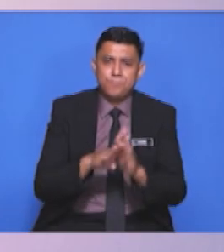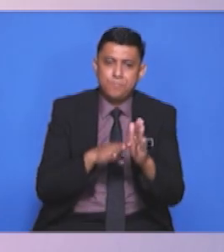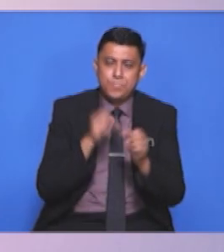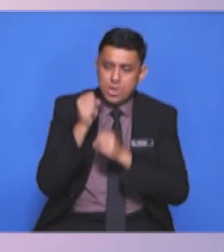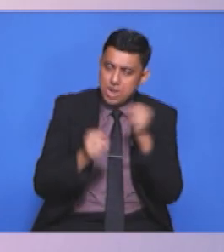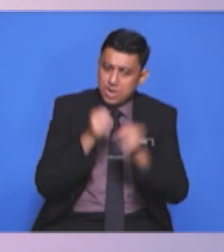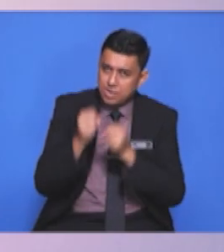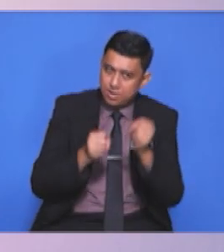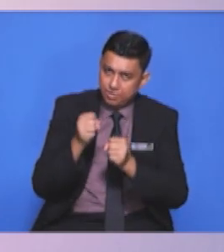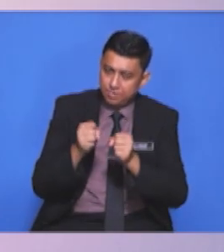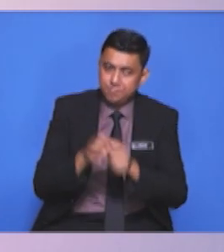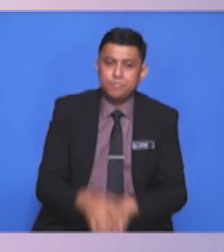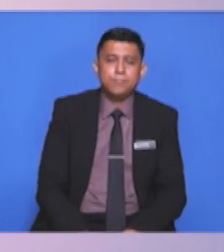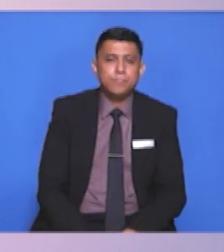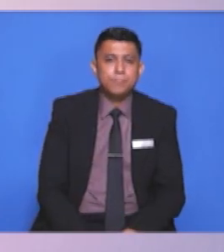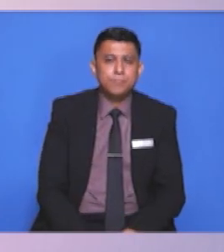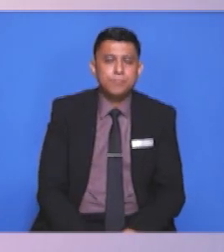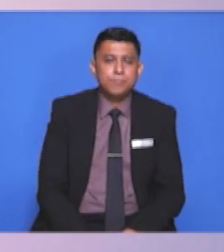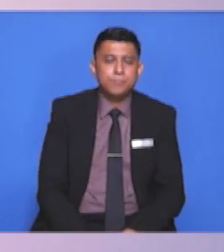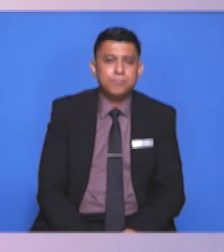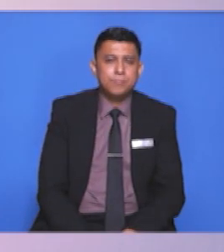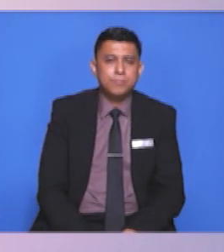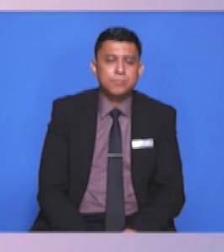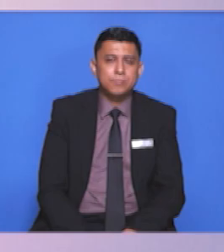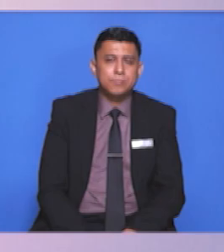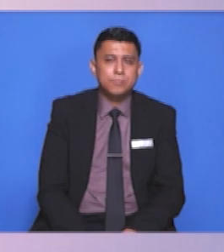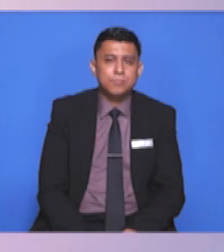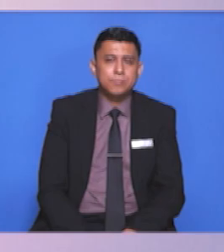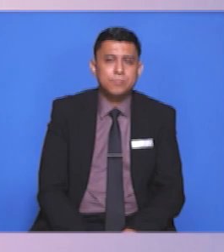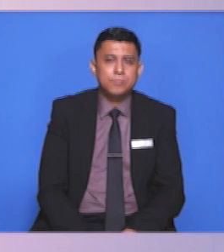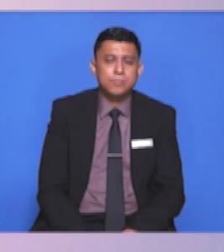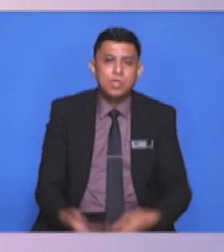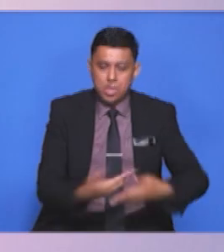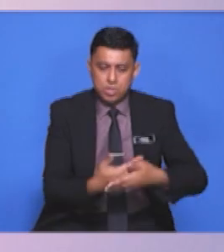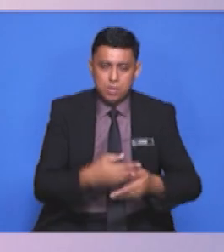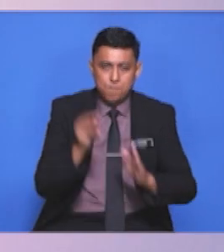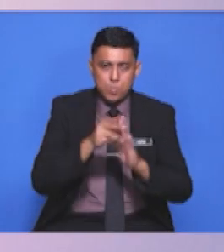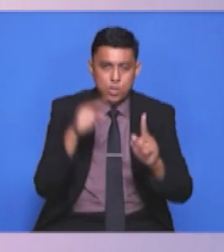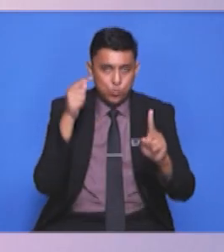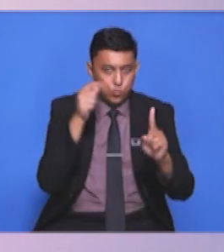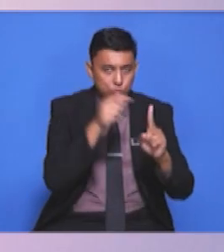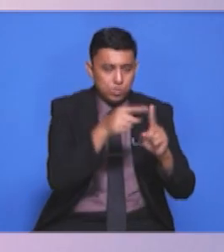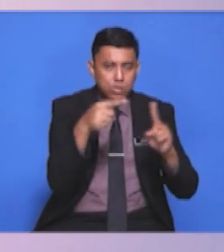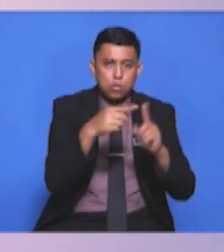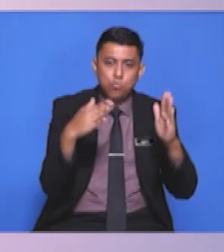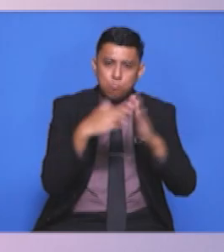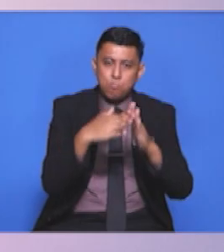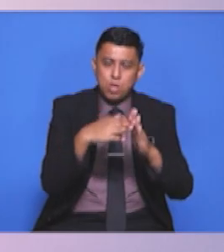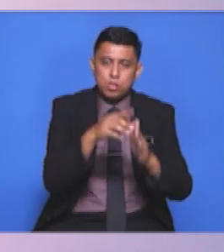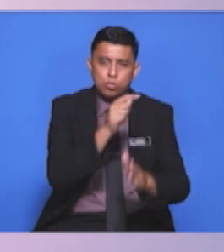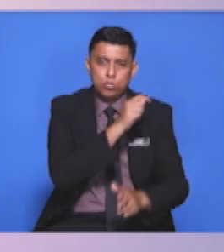berlari-lari kata ganda berimbuhan anak menuju kerumah tok penghulu